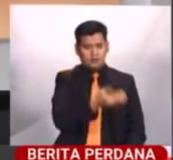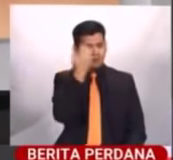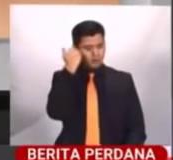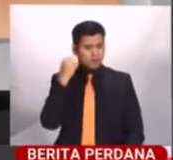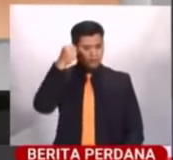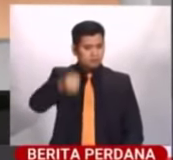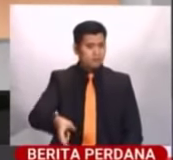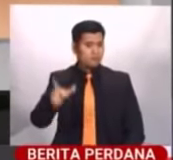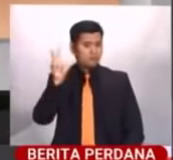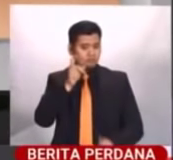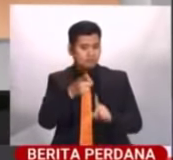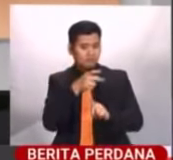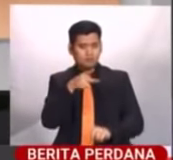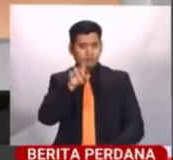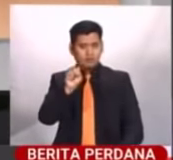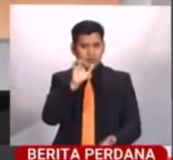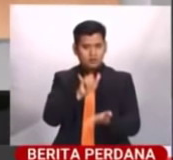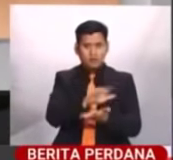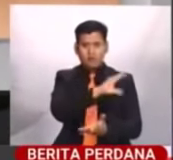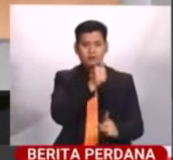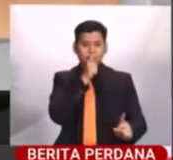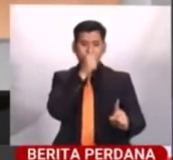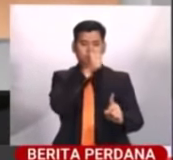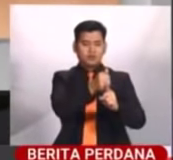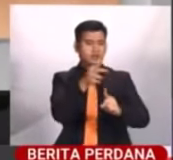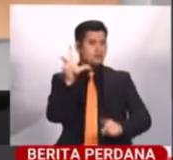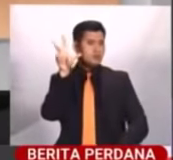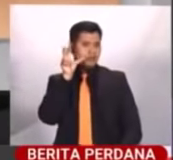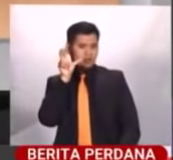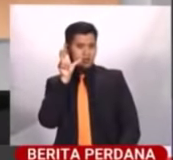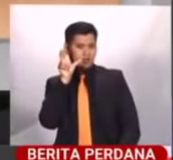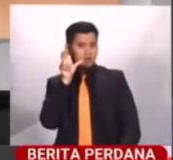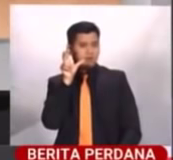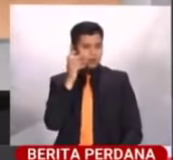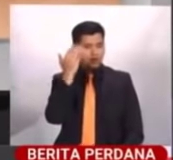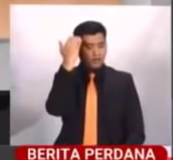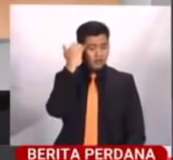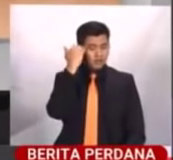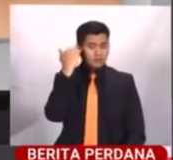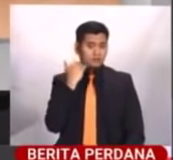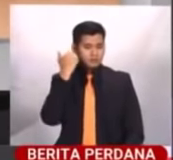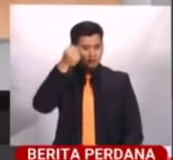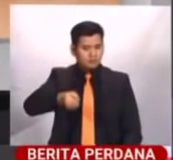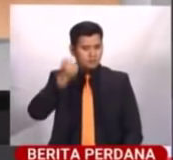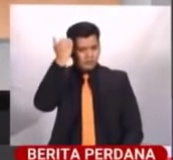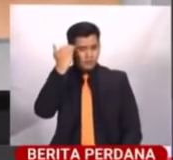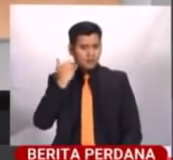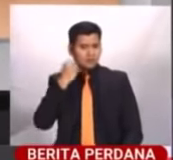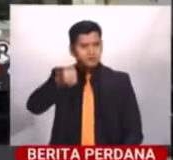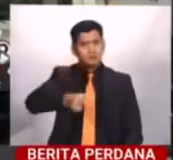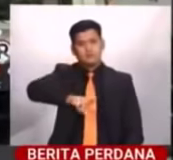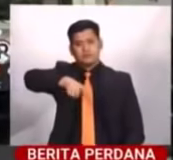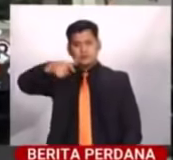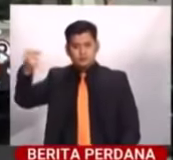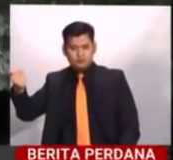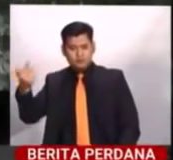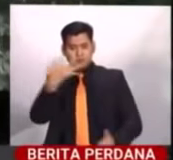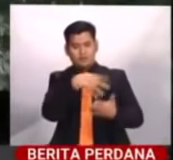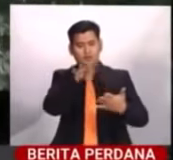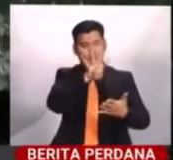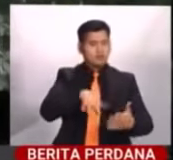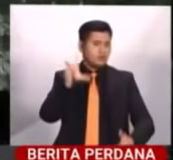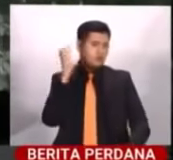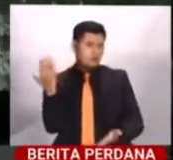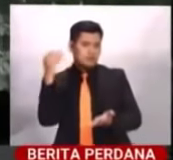daripada mendengar kes itu dan mengarahkan kes itu didengar di hadapan hakim lain. Kes itu dijadual didengar semula di